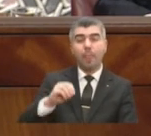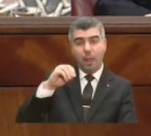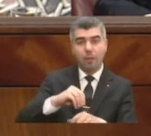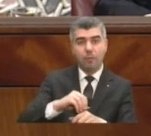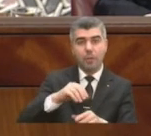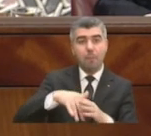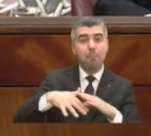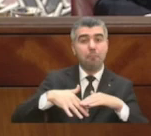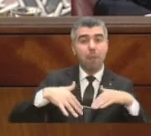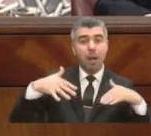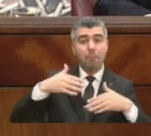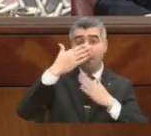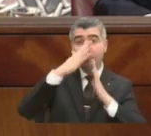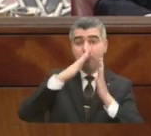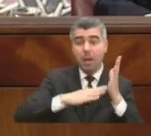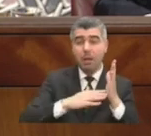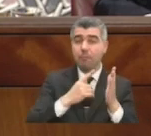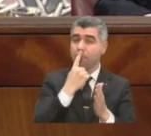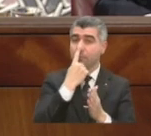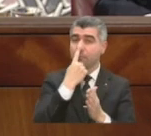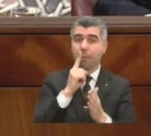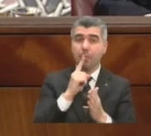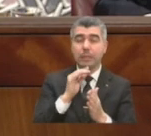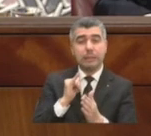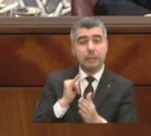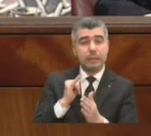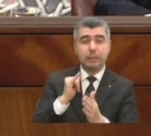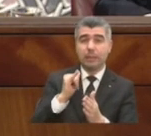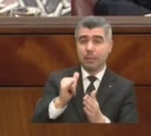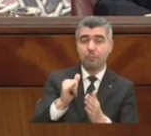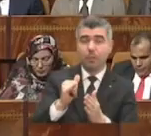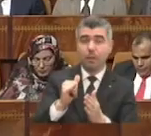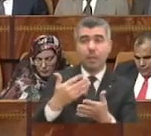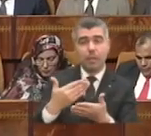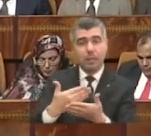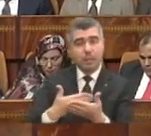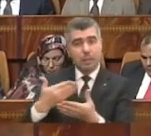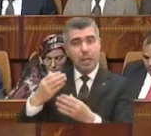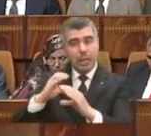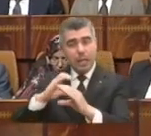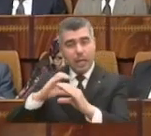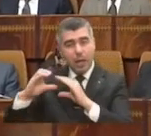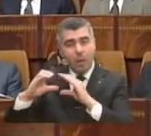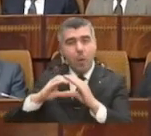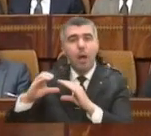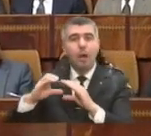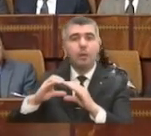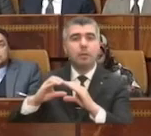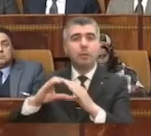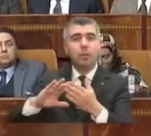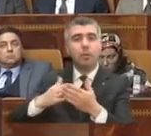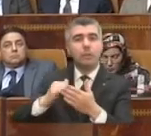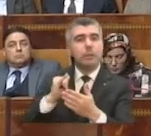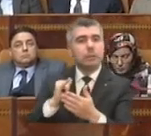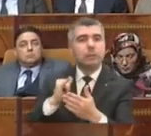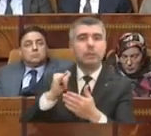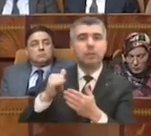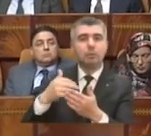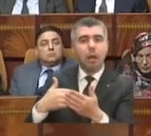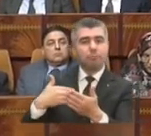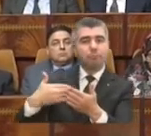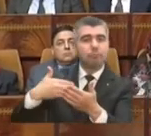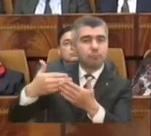البرلمان المغربي على انه كان دوما فضاء للحوار والتواصل والتواصل متعدد